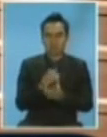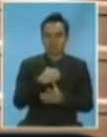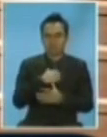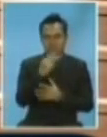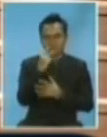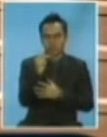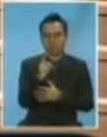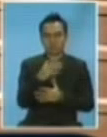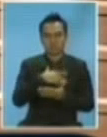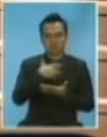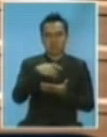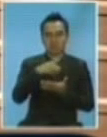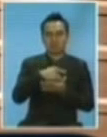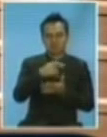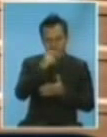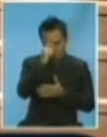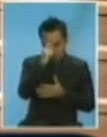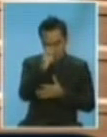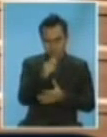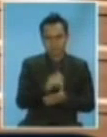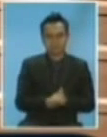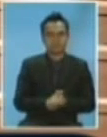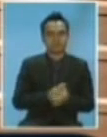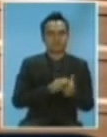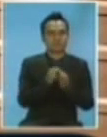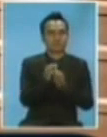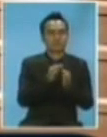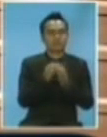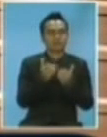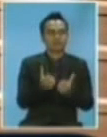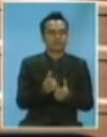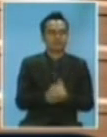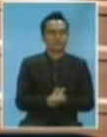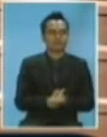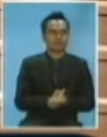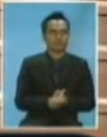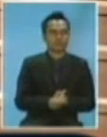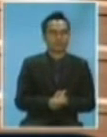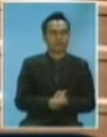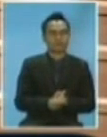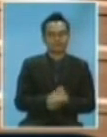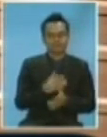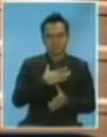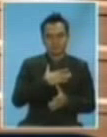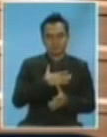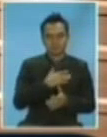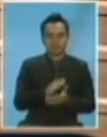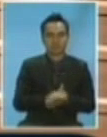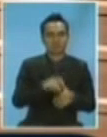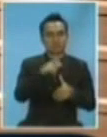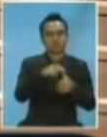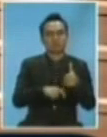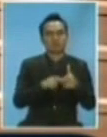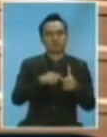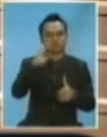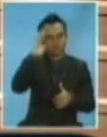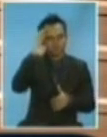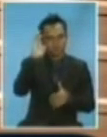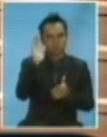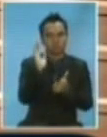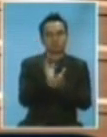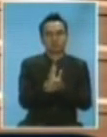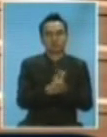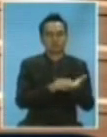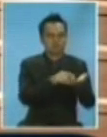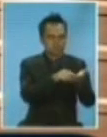รัฐธรรมนูญค่ะซึ่งอย่างน้อยก็จะต้องมีข้อกำหนดห้ามไม่ให้ผู้เคยดำรงตำแหน่งในองค์กรตามรัฐธรรมนูญใดมาก่อนเข้ารับการสรรหา